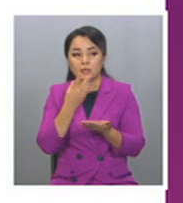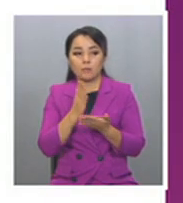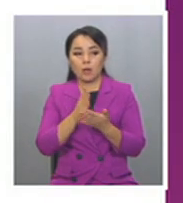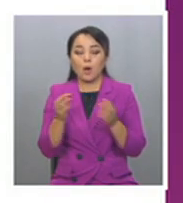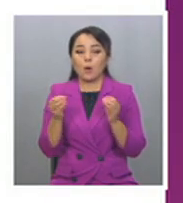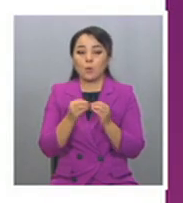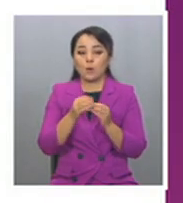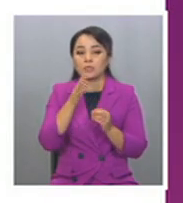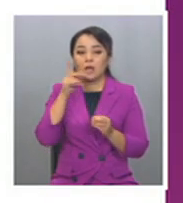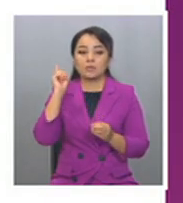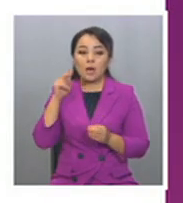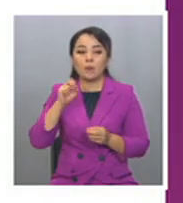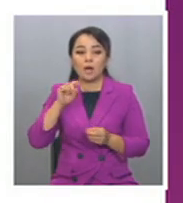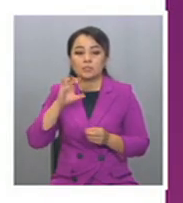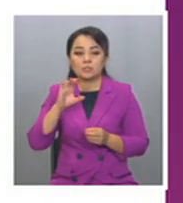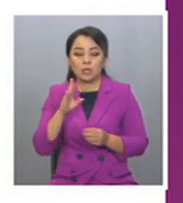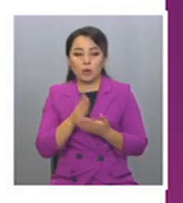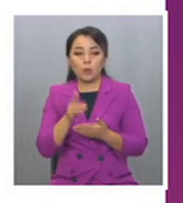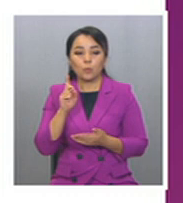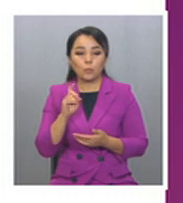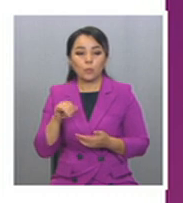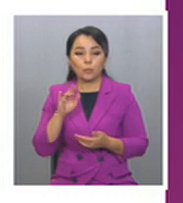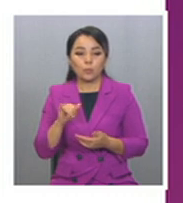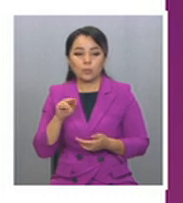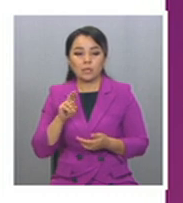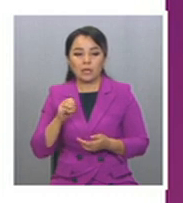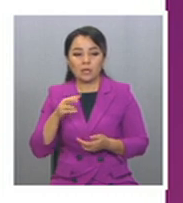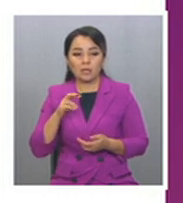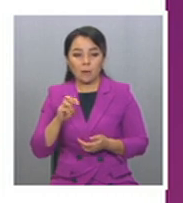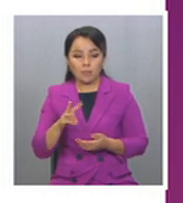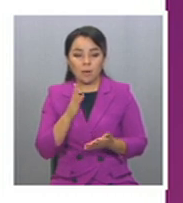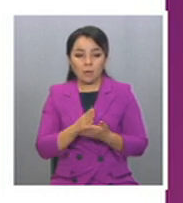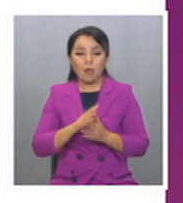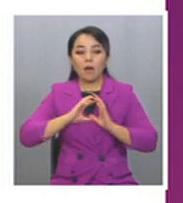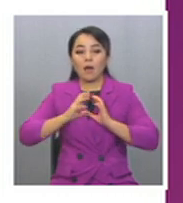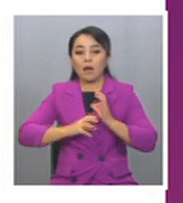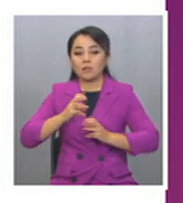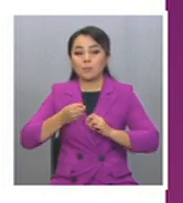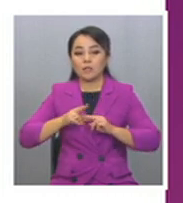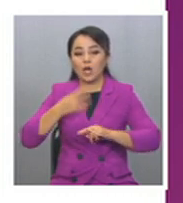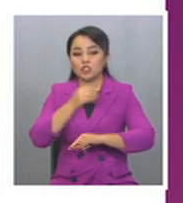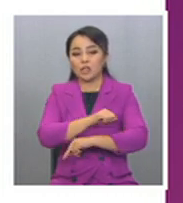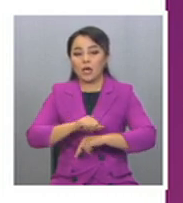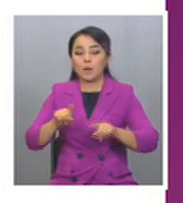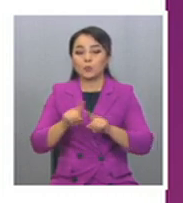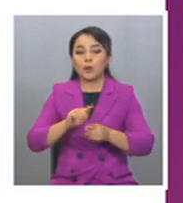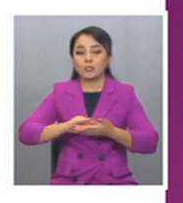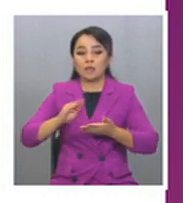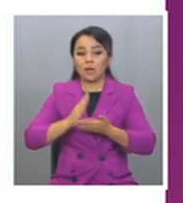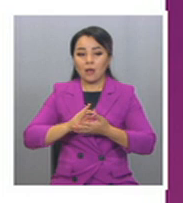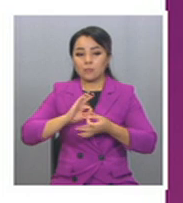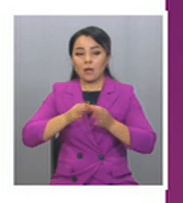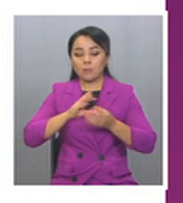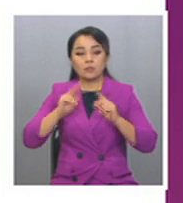ғасырдағы парсы дерегі Худуд аль-Алам, яғни әлем шекаралары атты туындыда беймәлім